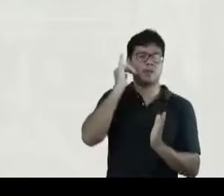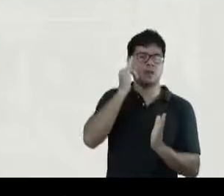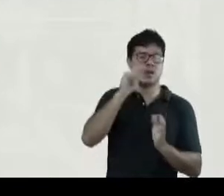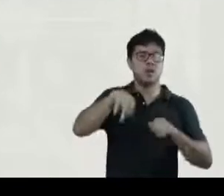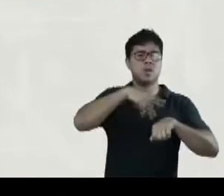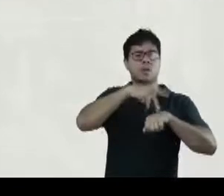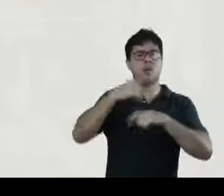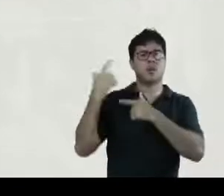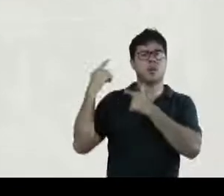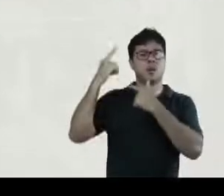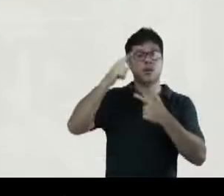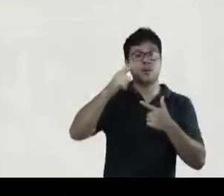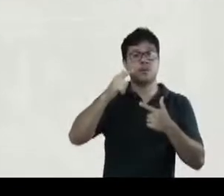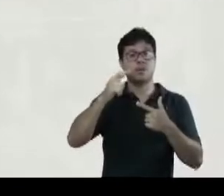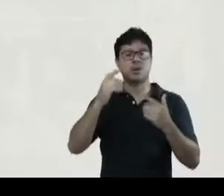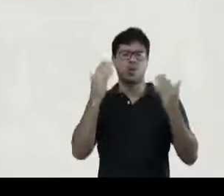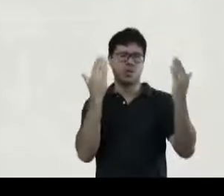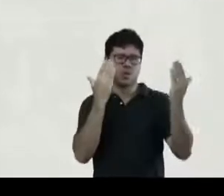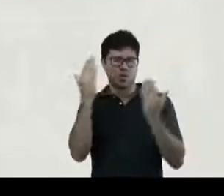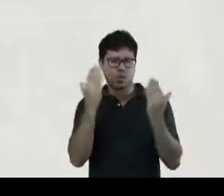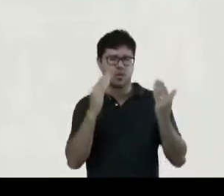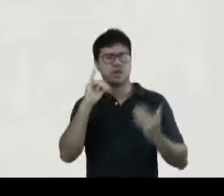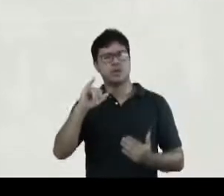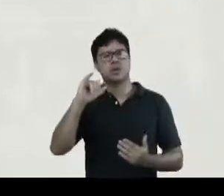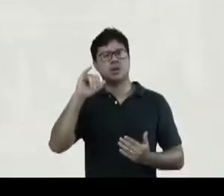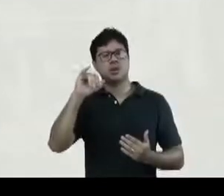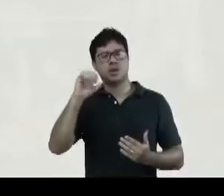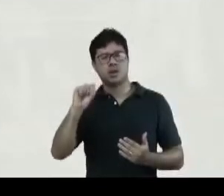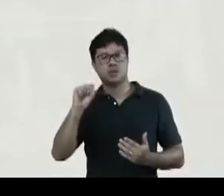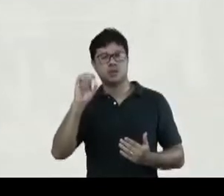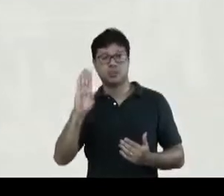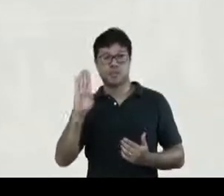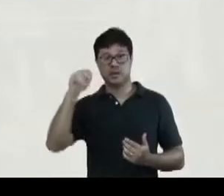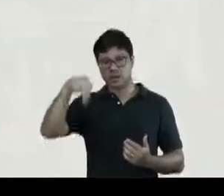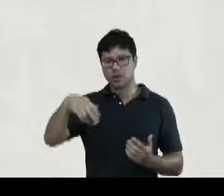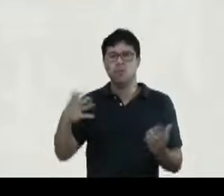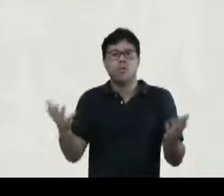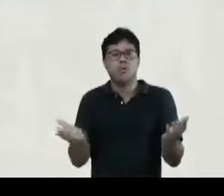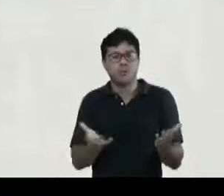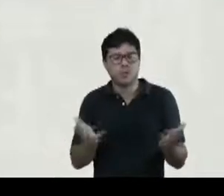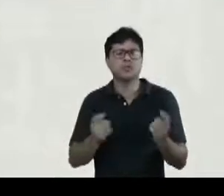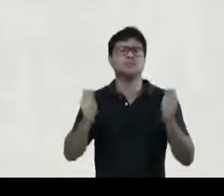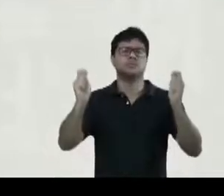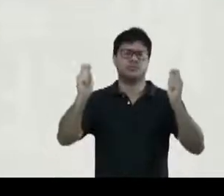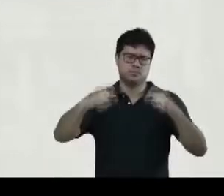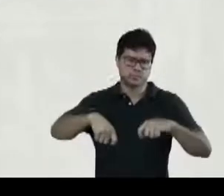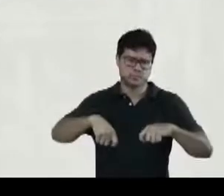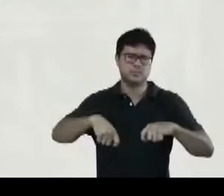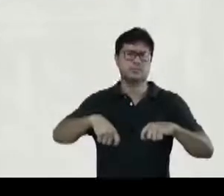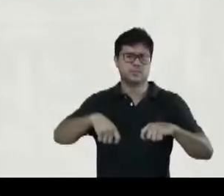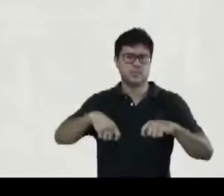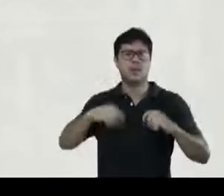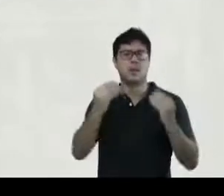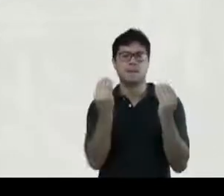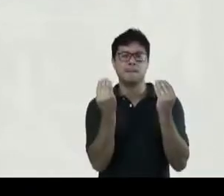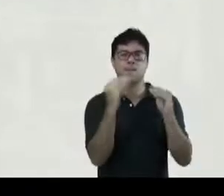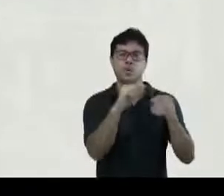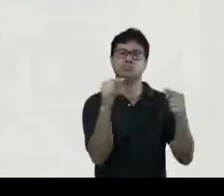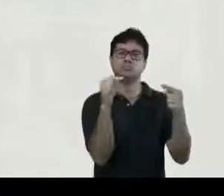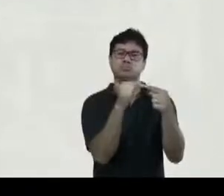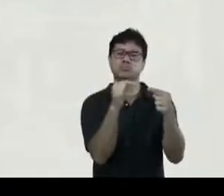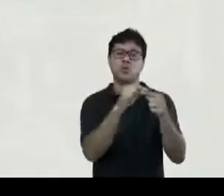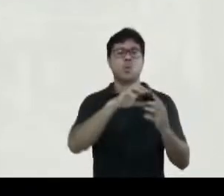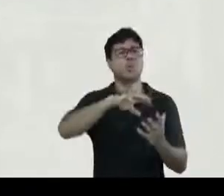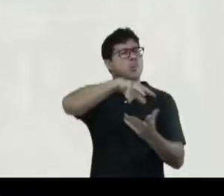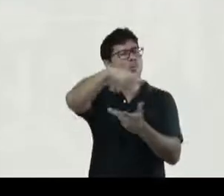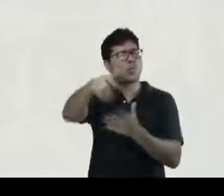weltweit zerstreute Exemplare eindeutig und international verbindlich einer Manifestation